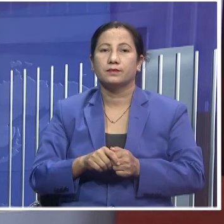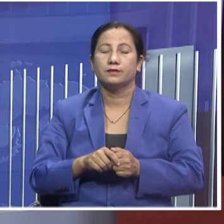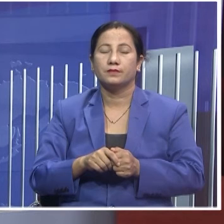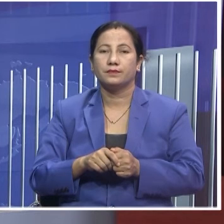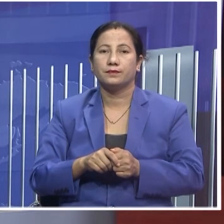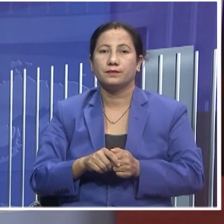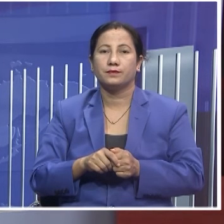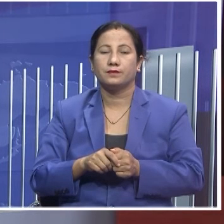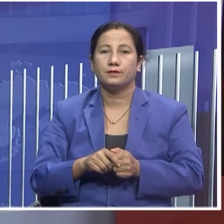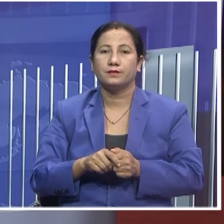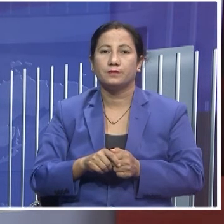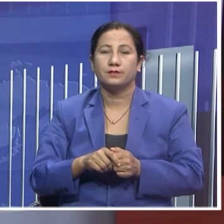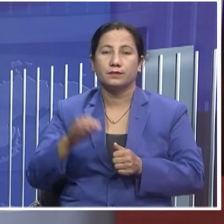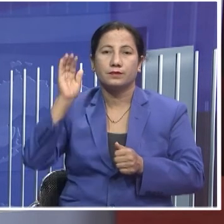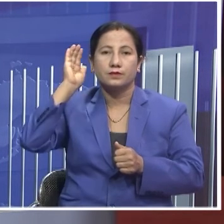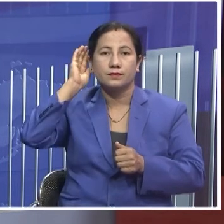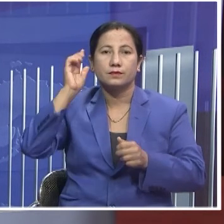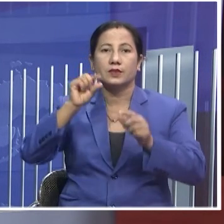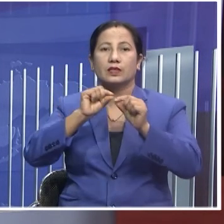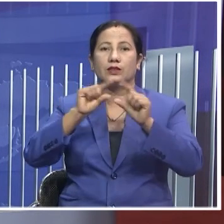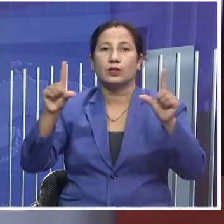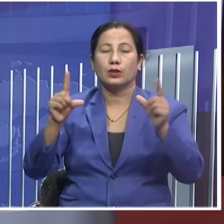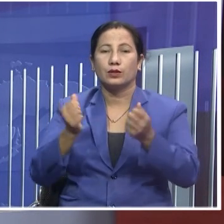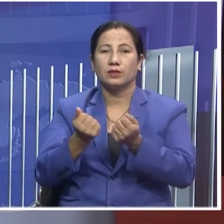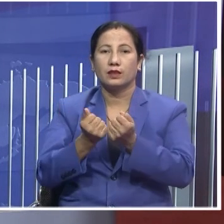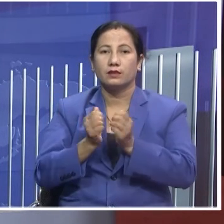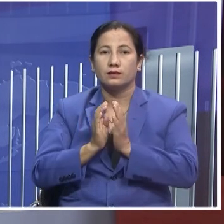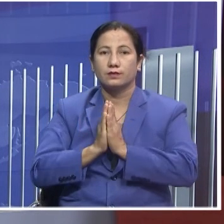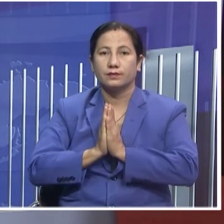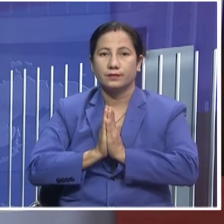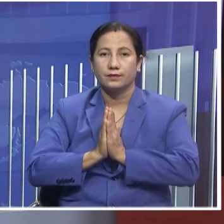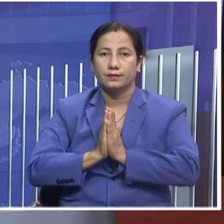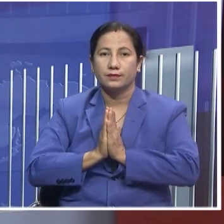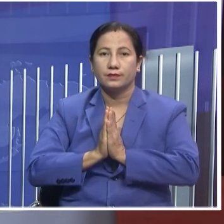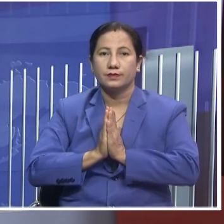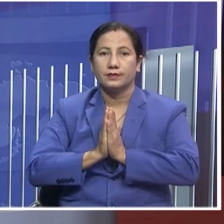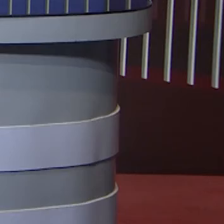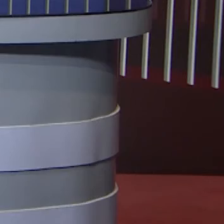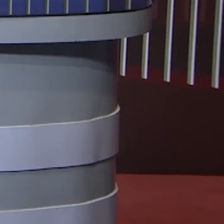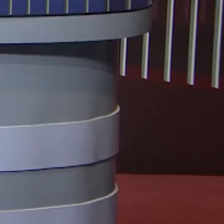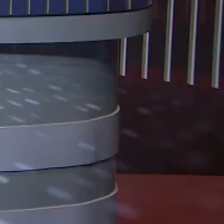हवस् त, अहिलेलाई समाचारको सिलसिला यति नै, बिदा दिनुहोस्, नमस्कार।